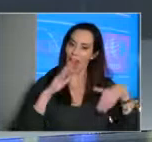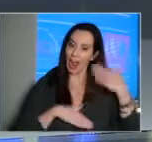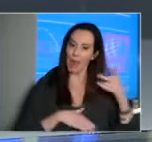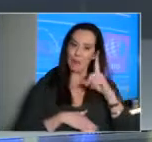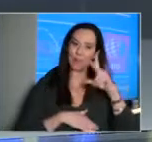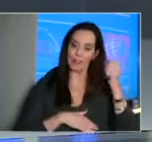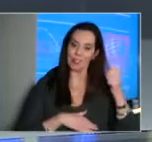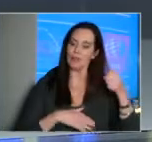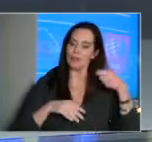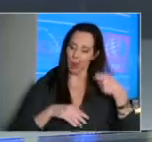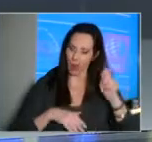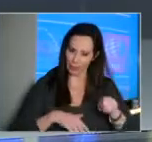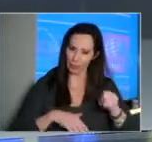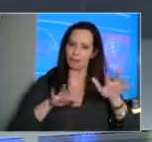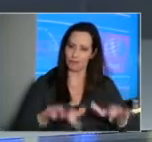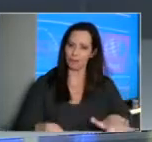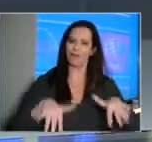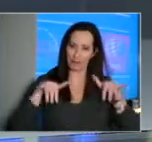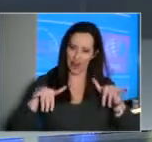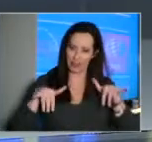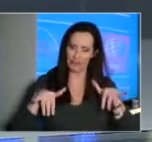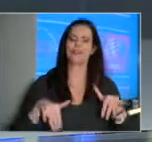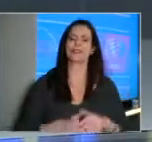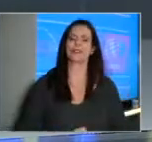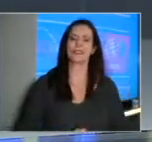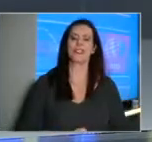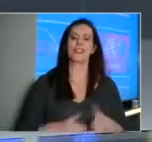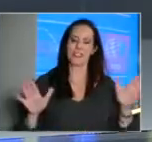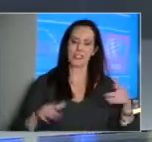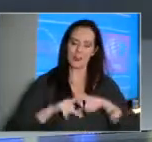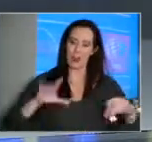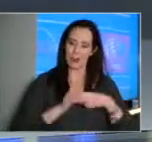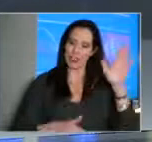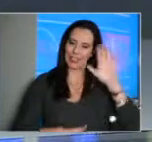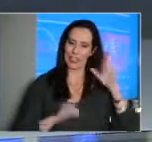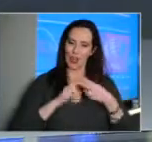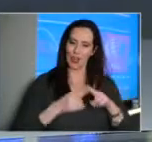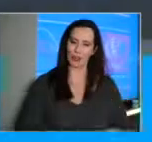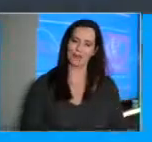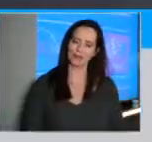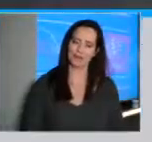ש-120 המושבים בכנסת ה-21 יתמלאו מחדש. עד כאן מגרש פוליטי, להתראות.